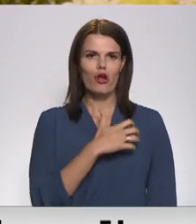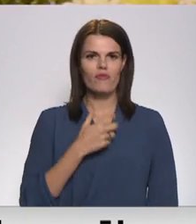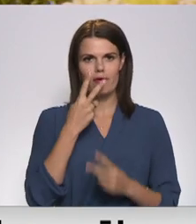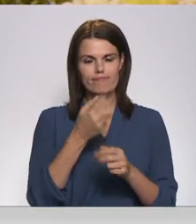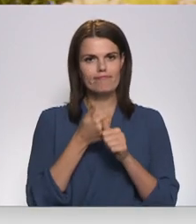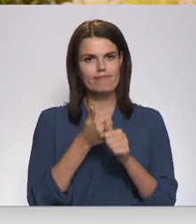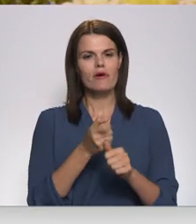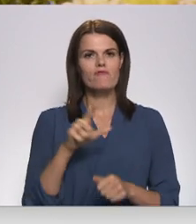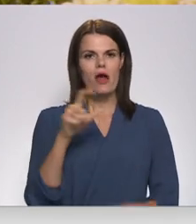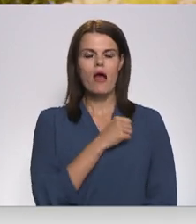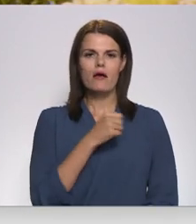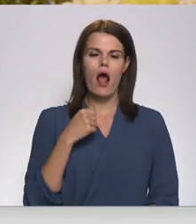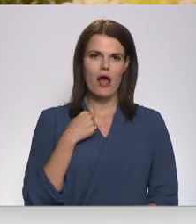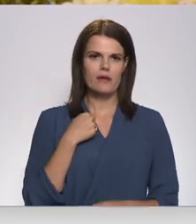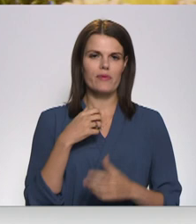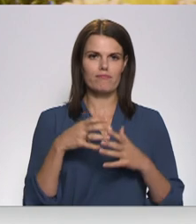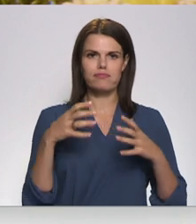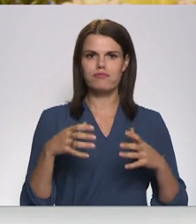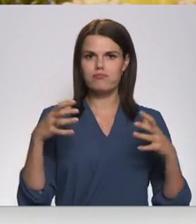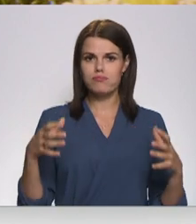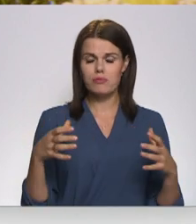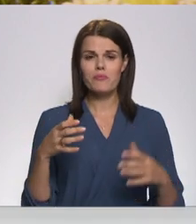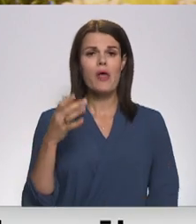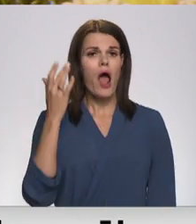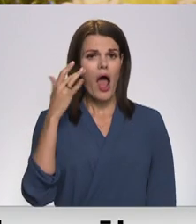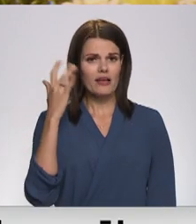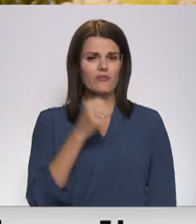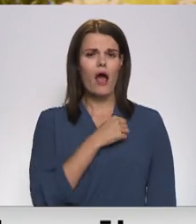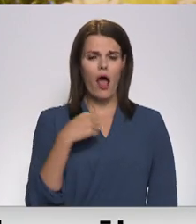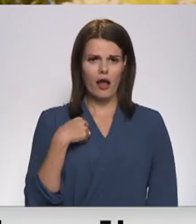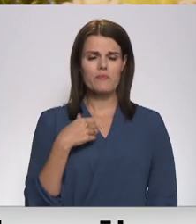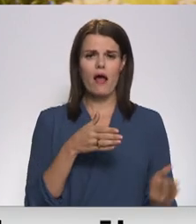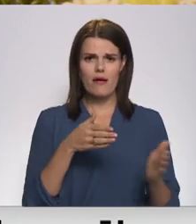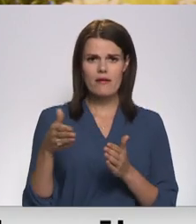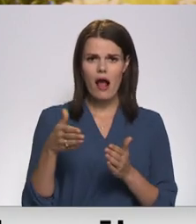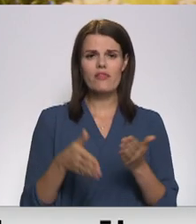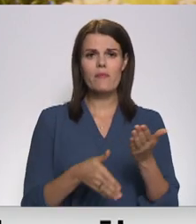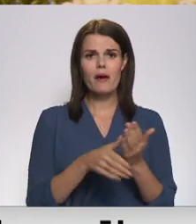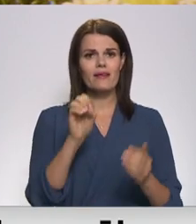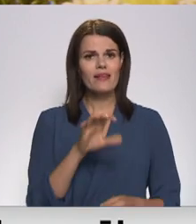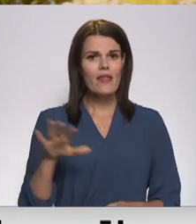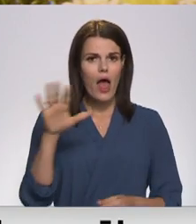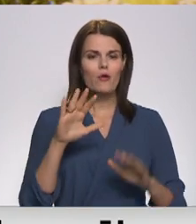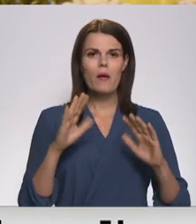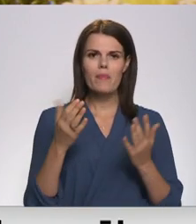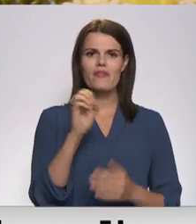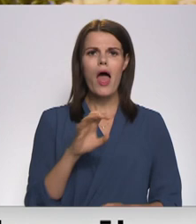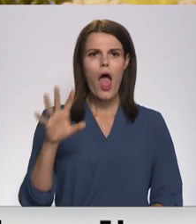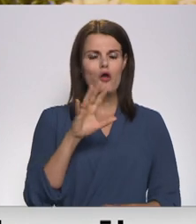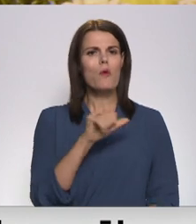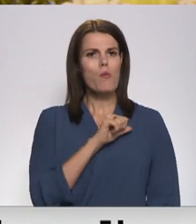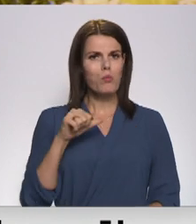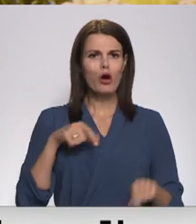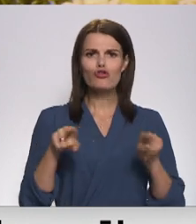ASV ir apņēmušās aizpildīt to, kas nepieciešams Eiropas aizsardzības spējām. Bet Eiropai pašai ir jābūvē pietiekams atturēšanās spējas,